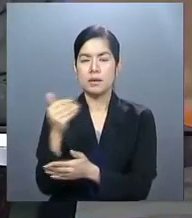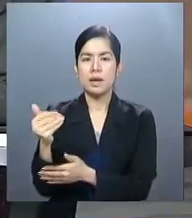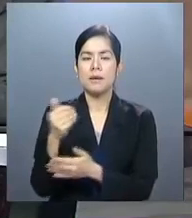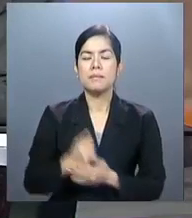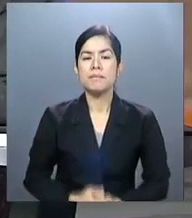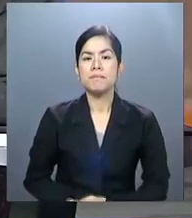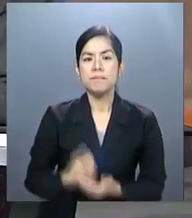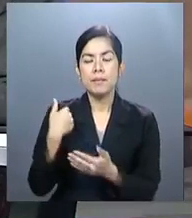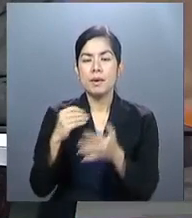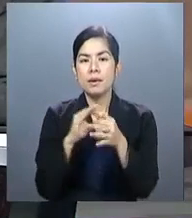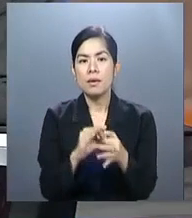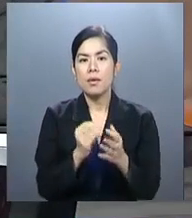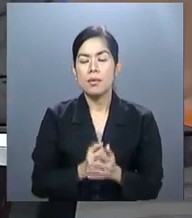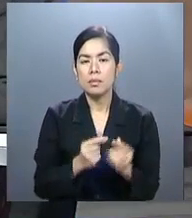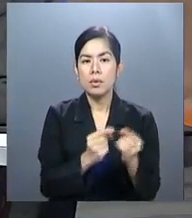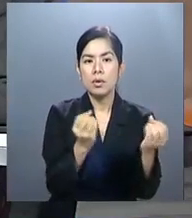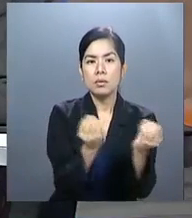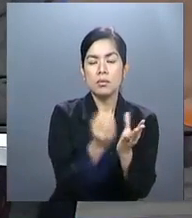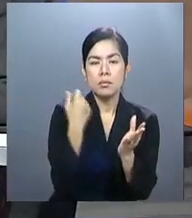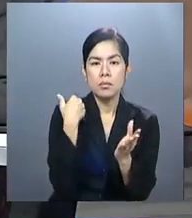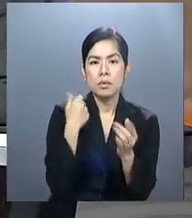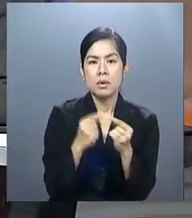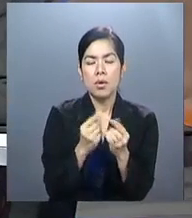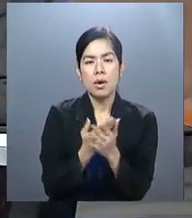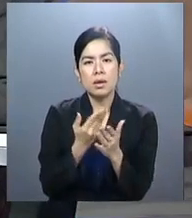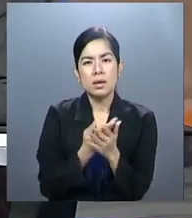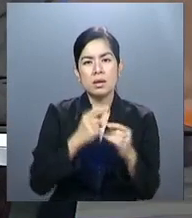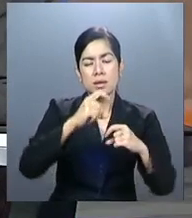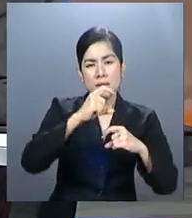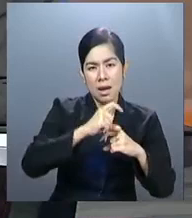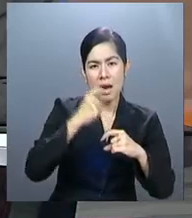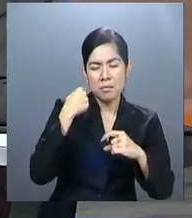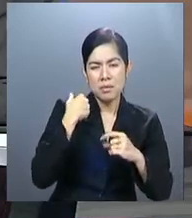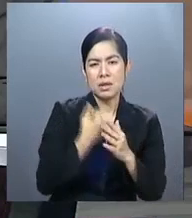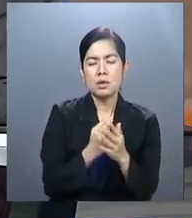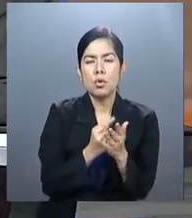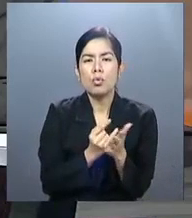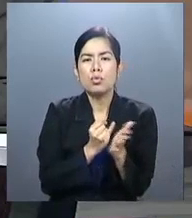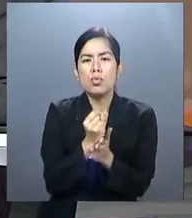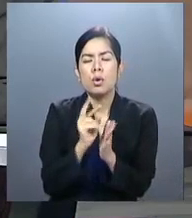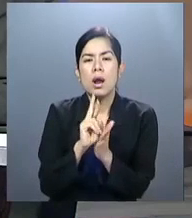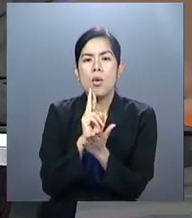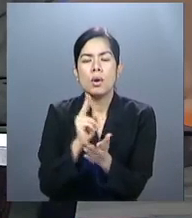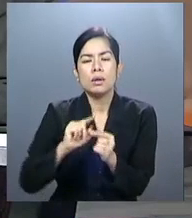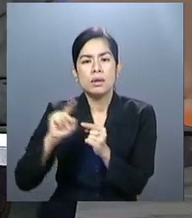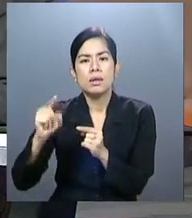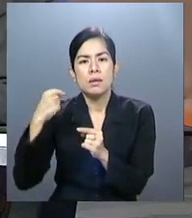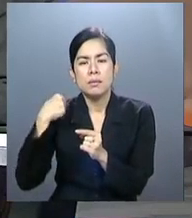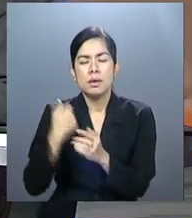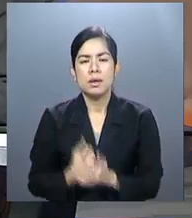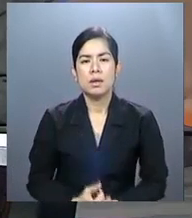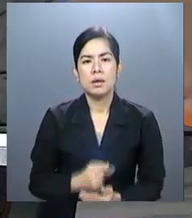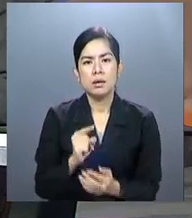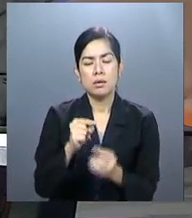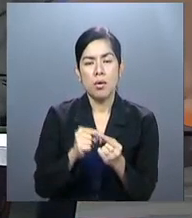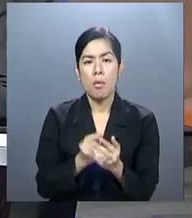มีกรณีของผู้เสียหายที่ถูกยักยอกเงินค่าสลากกินแบ่งรัฐบาลที่ถูกรางวัลที่1งวดวันที่16เมษายนที่ผ่านมาไปแจ้